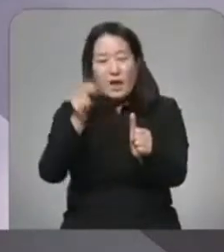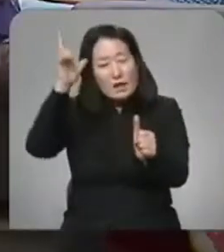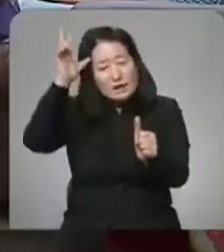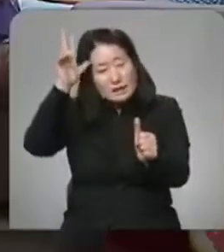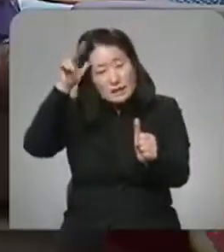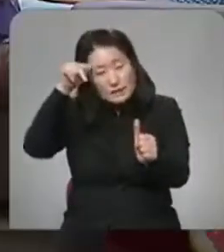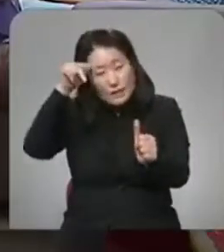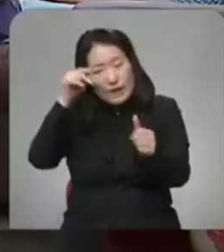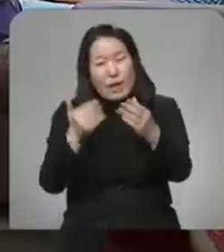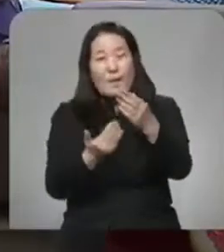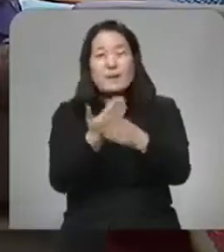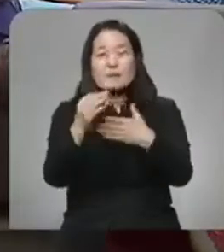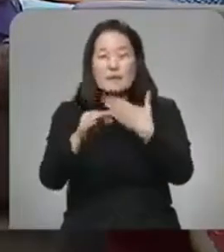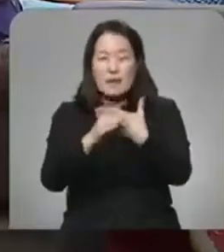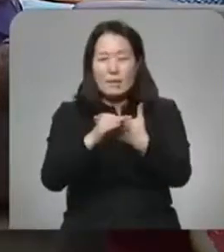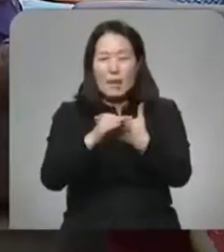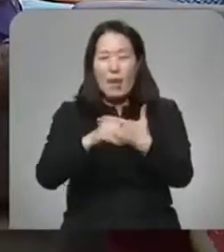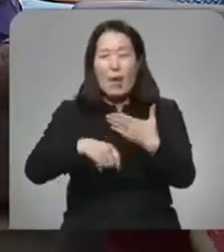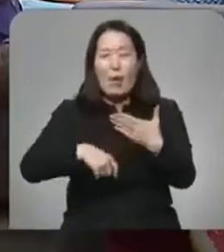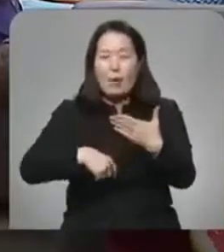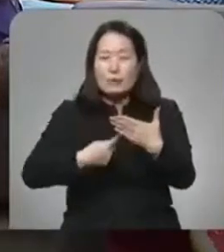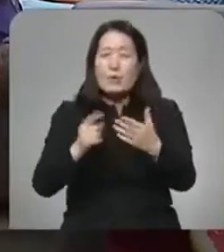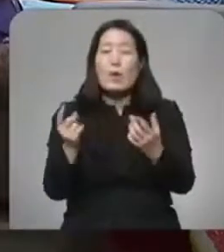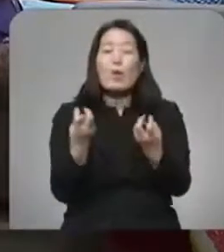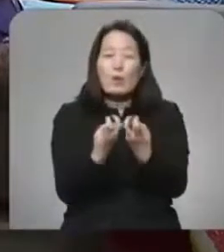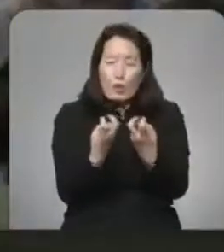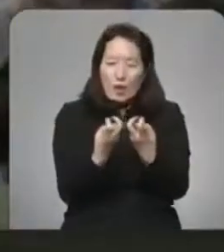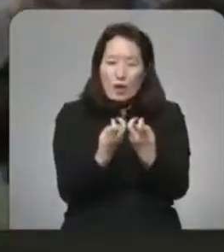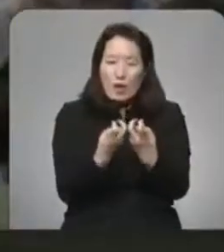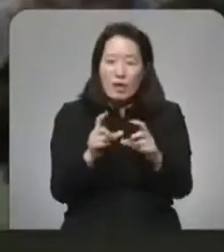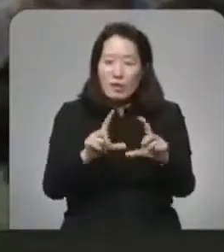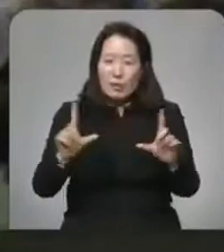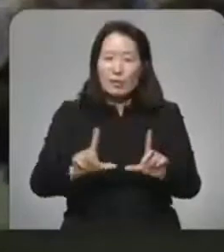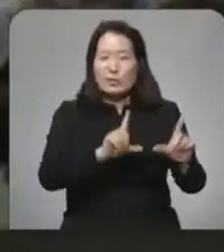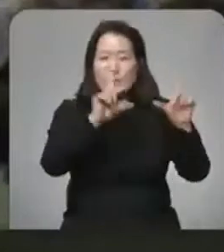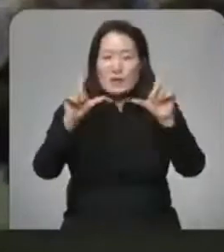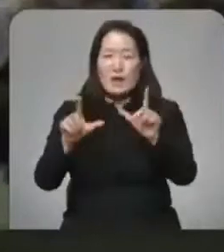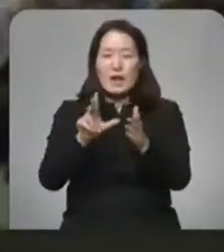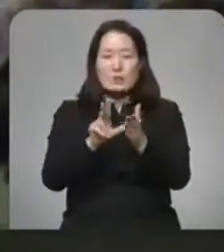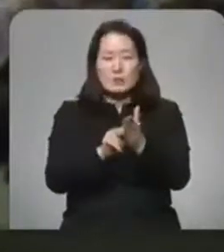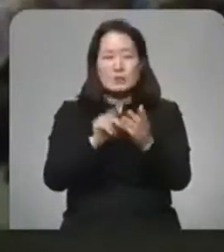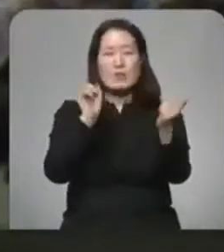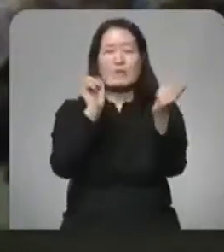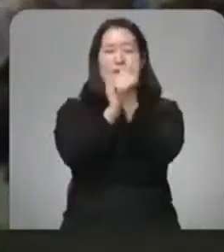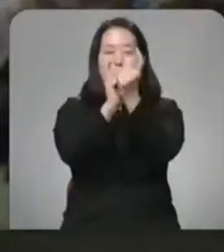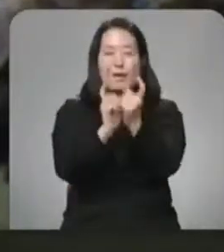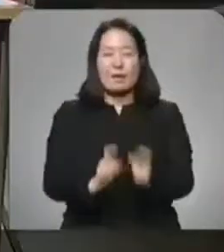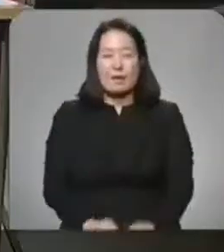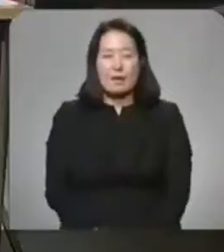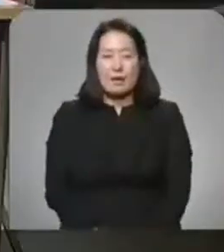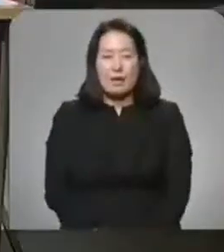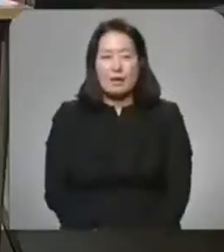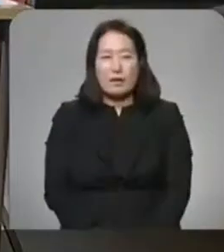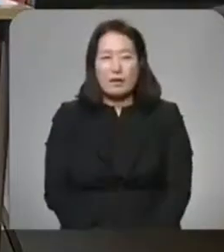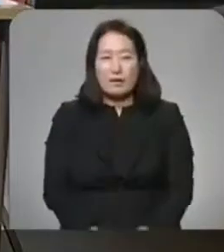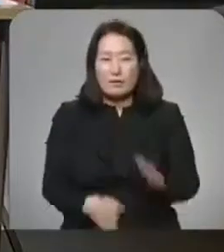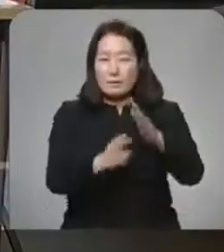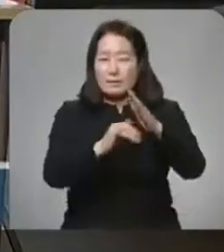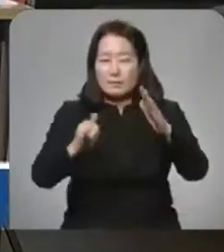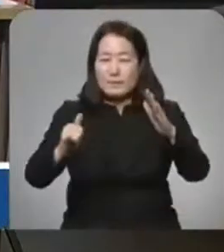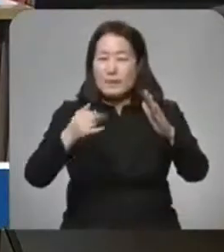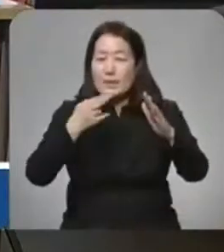때입니다. 스스로 결정을 못하다 보니 일상 생활에서부터 모든 문제에 부딪히게 됩니다. 이처럼 가족